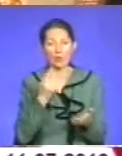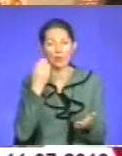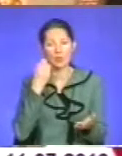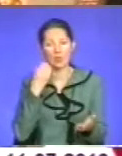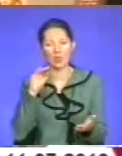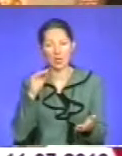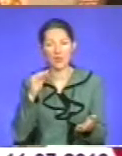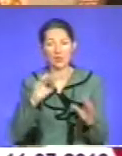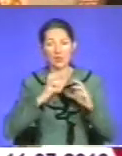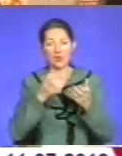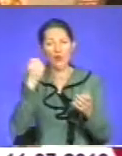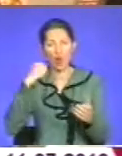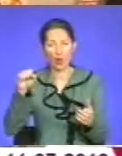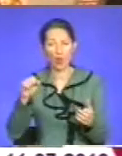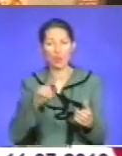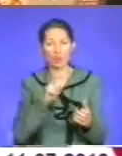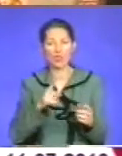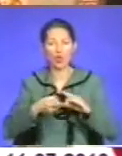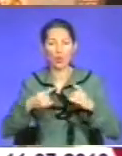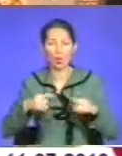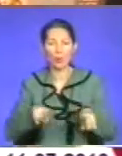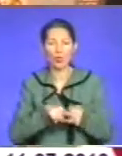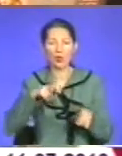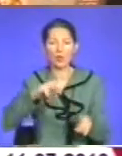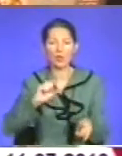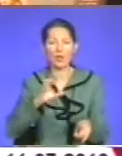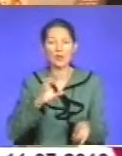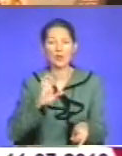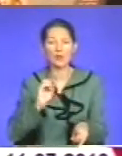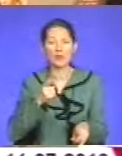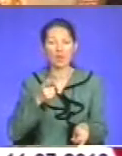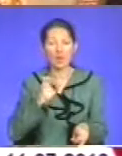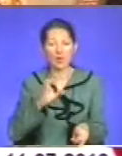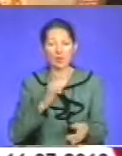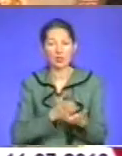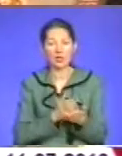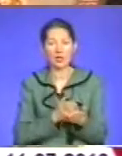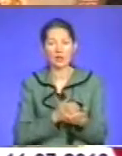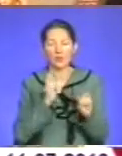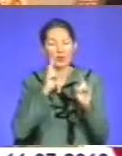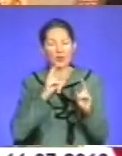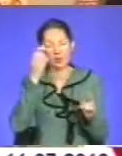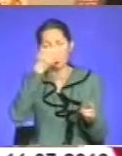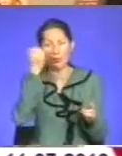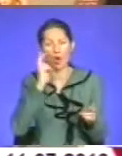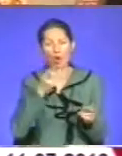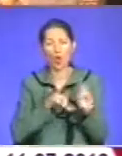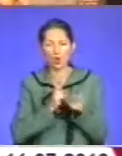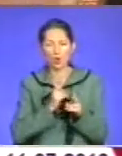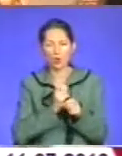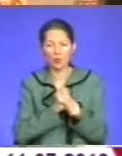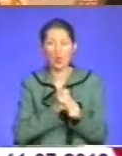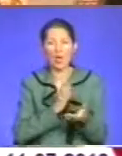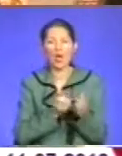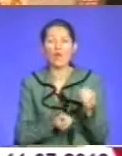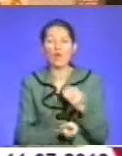плані шоколаду. І так само в Лас-Вегасі стоїть, не пам'ятаю, хто виготовив, але стоїть фонтан